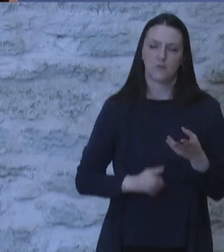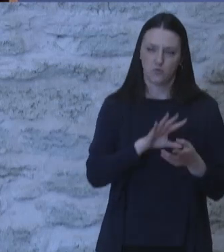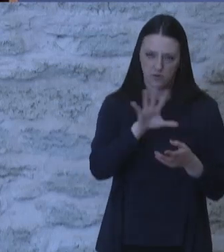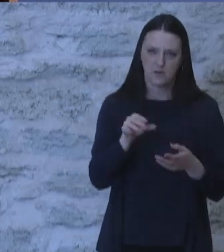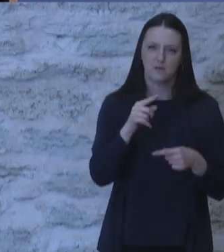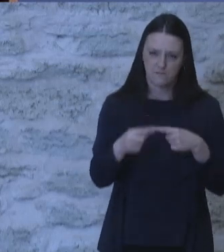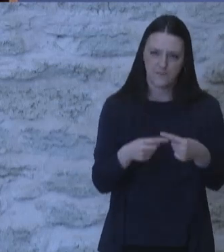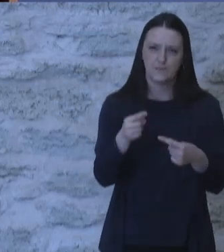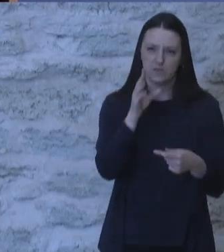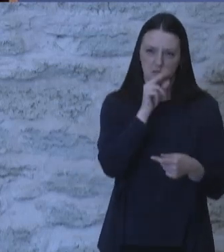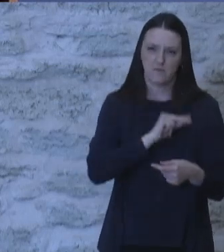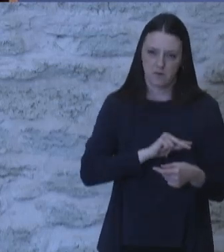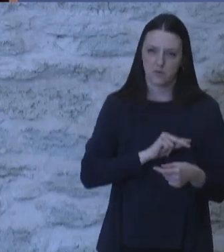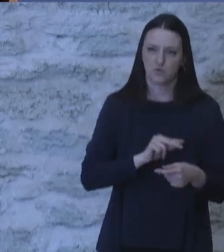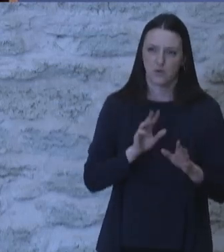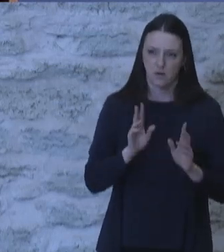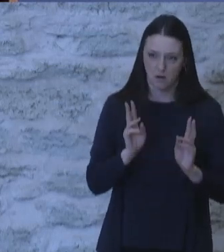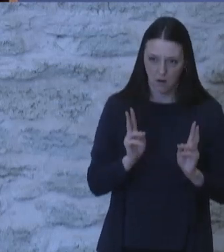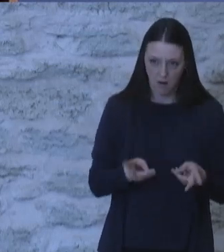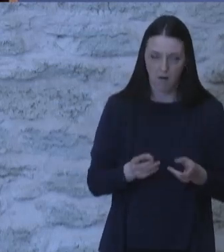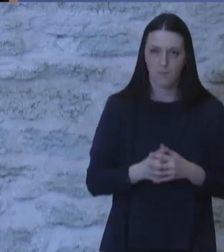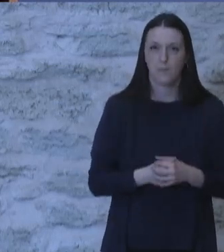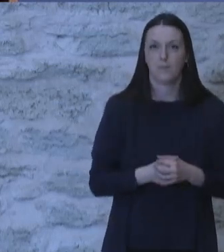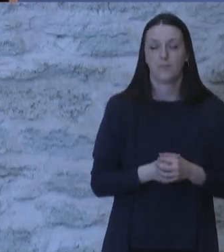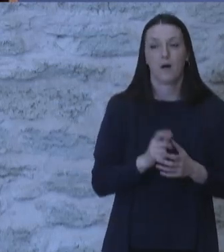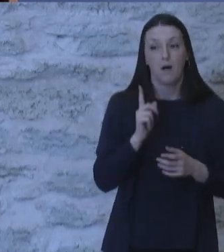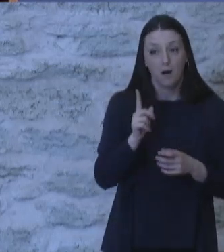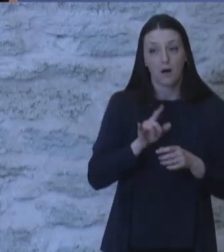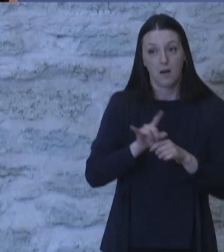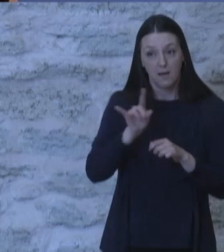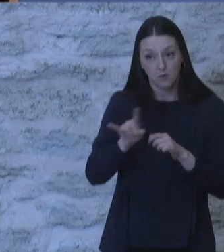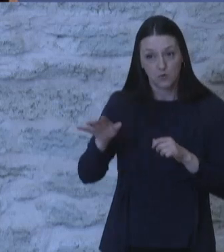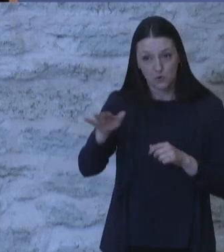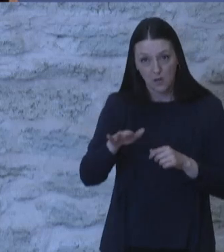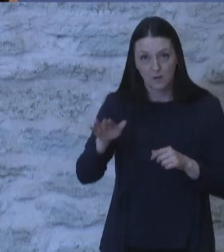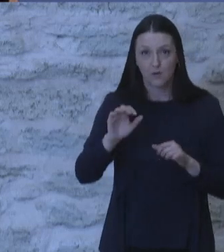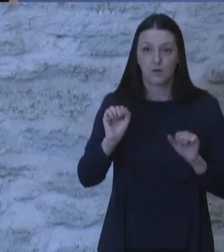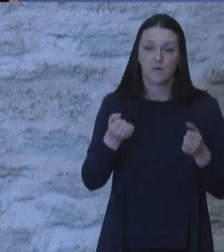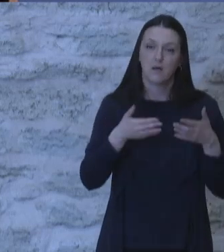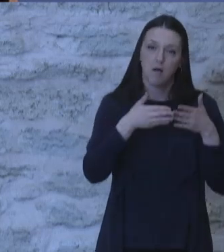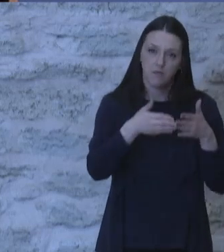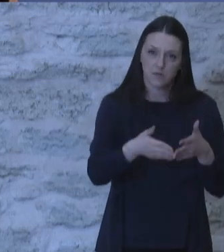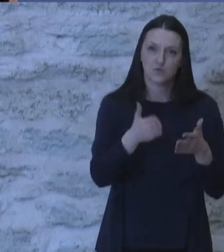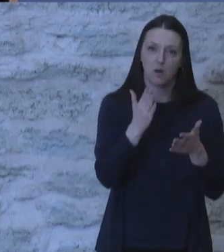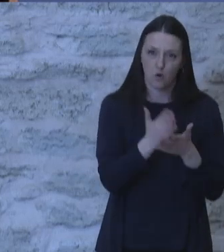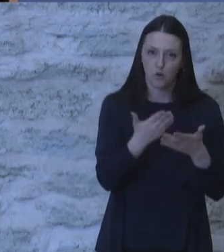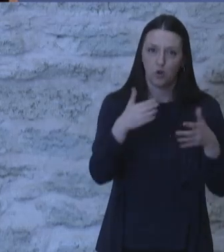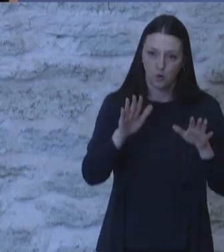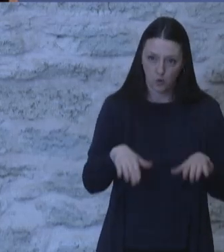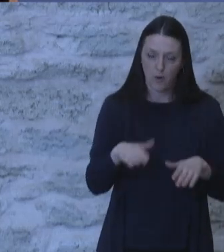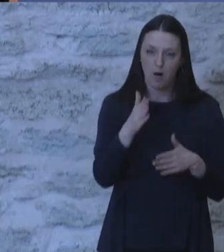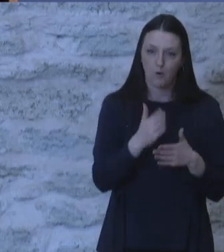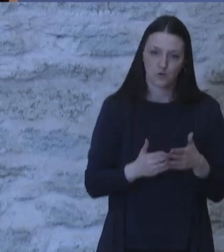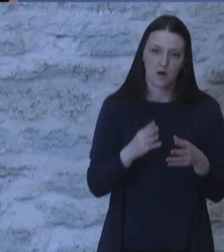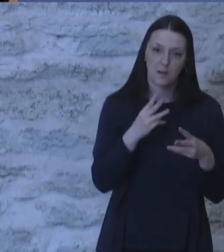aga siis jah, lennundussektori ja laevanduse puhul on juba siia jõudnud osad meetmed,